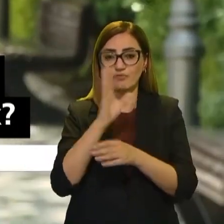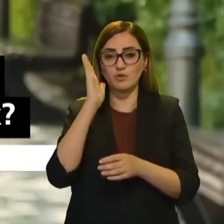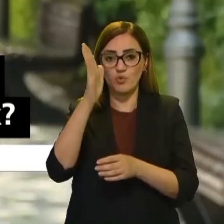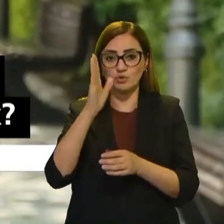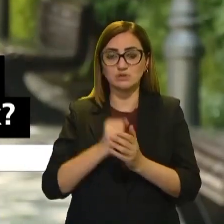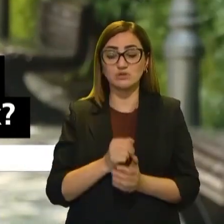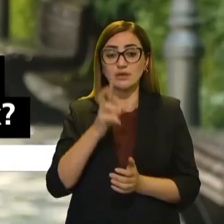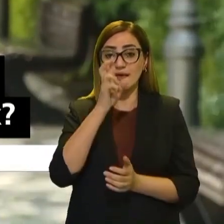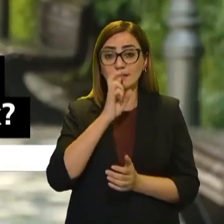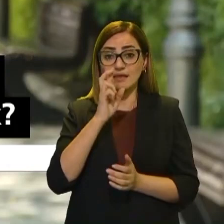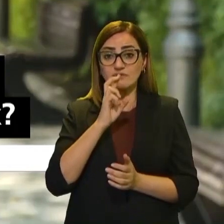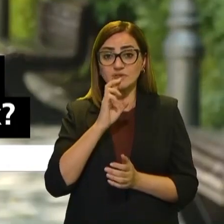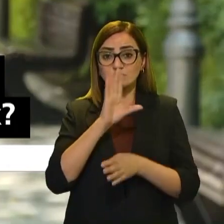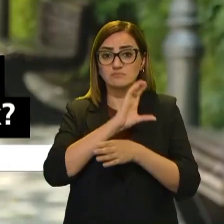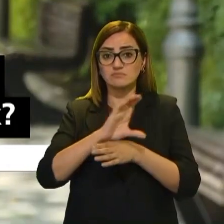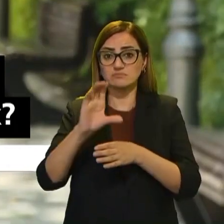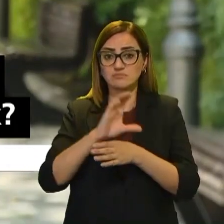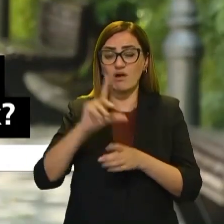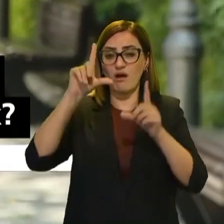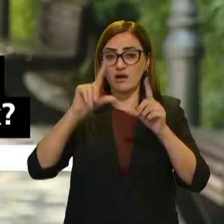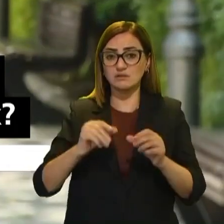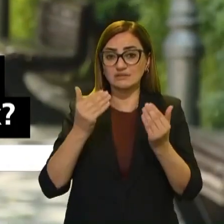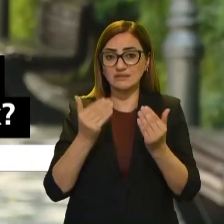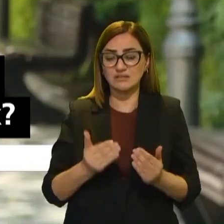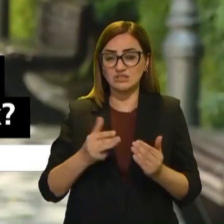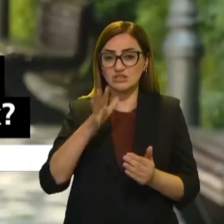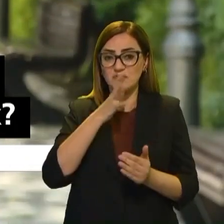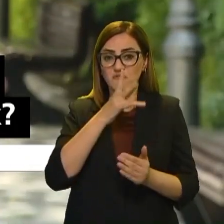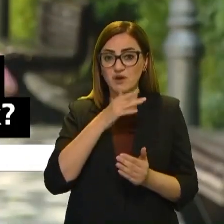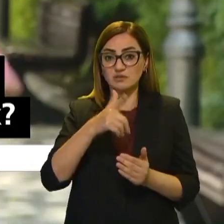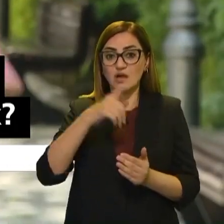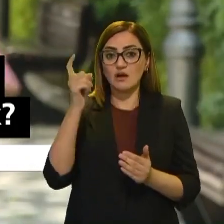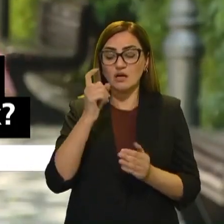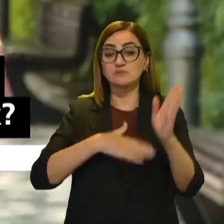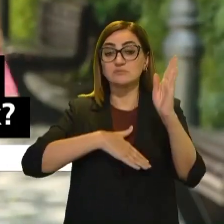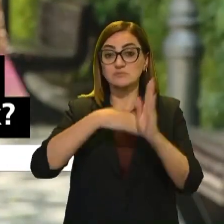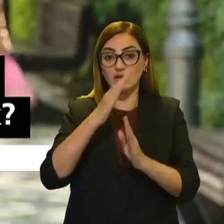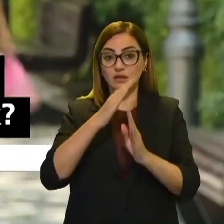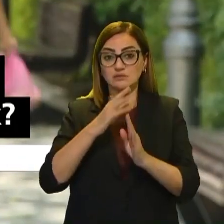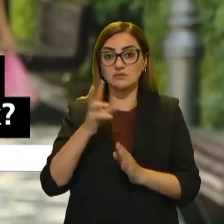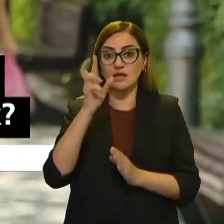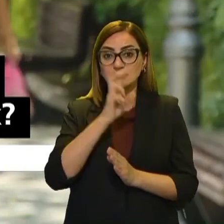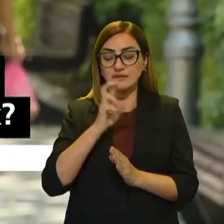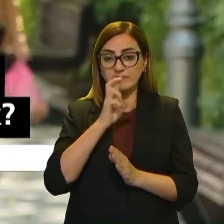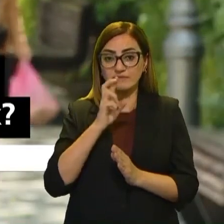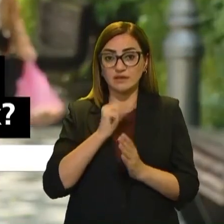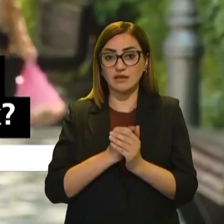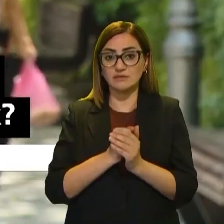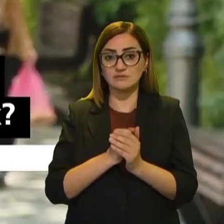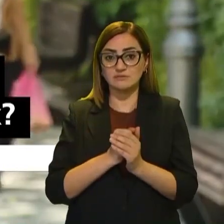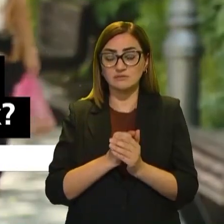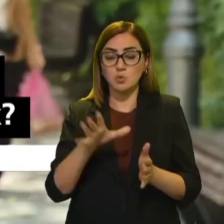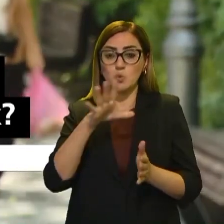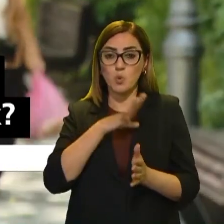ki, neftin hasilatının azaldığı indiki məqamda qaz hasilatının artırması neft hasilatından ortaya